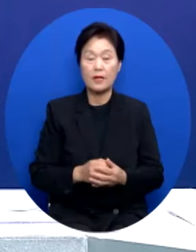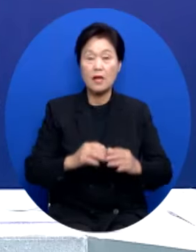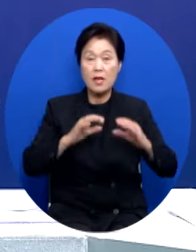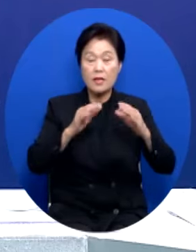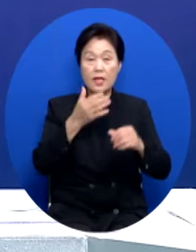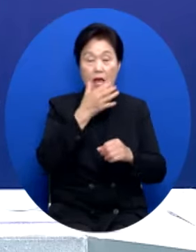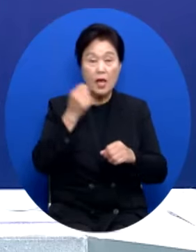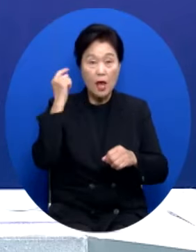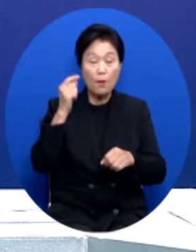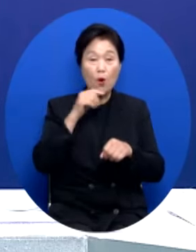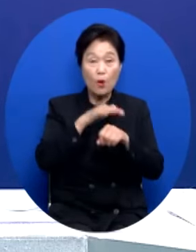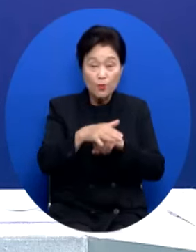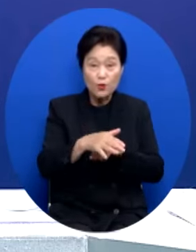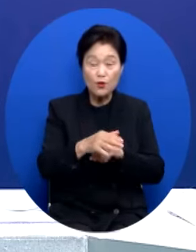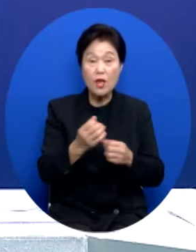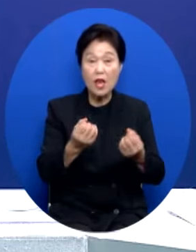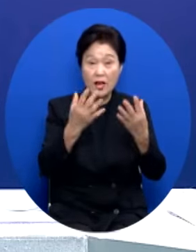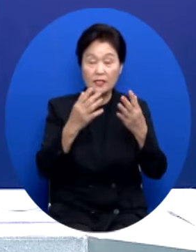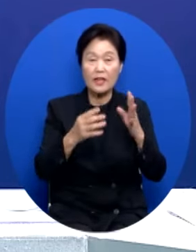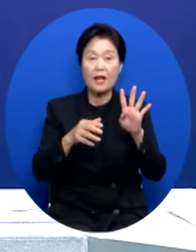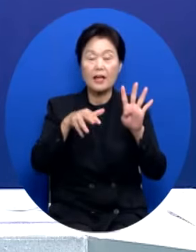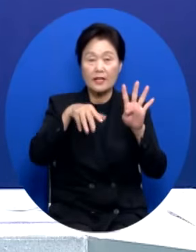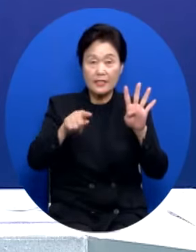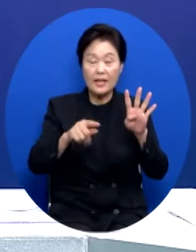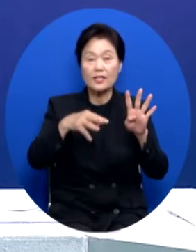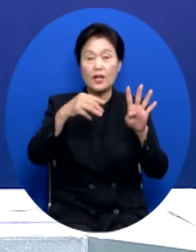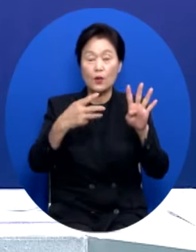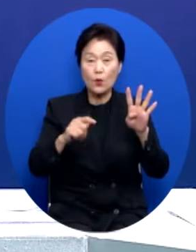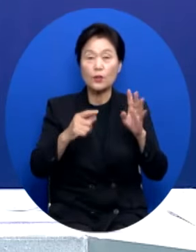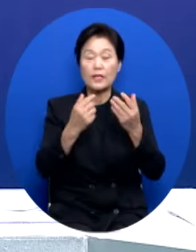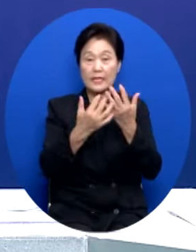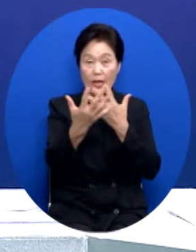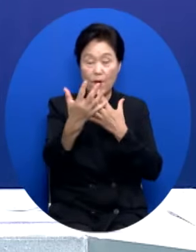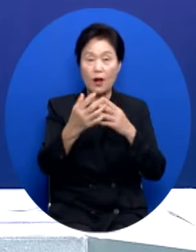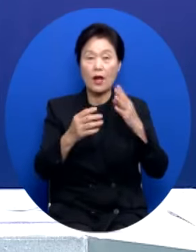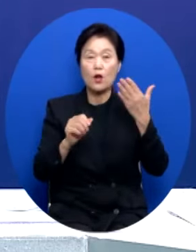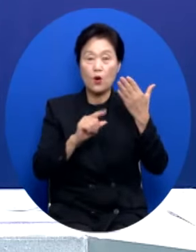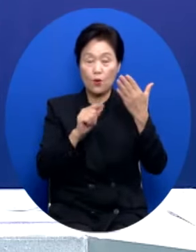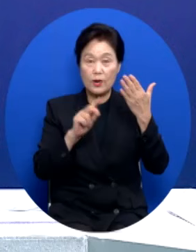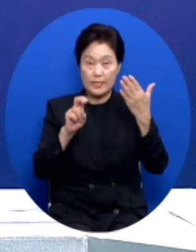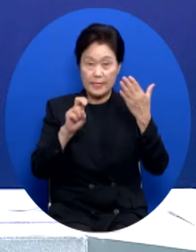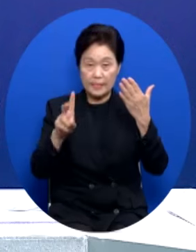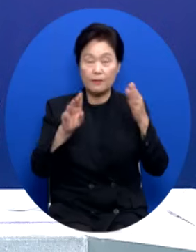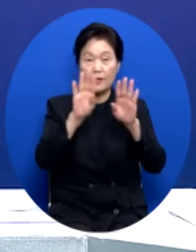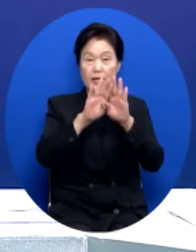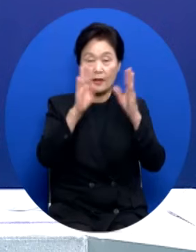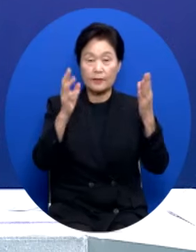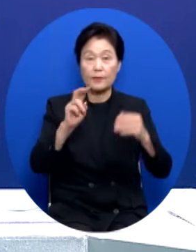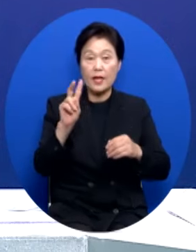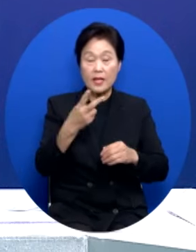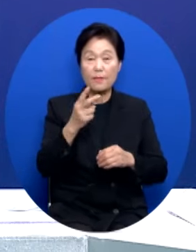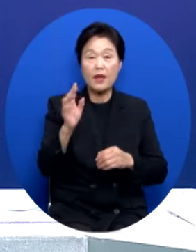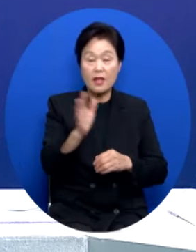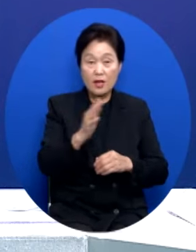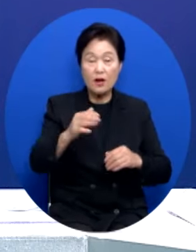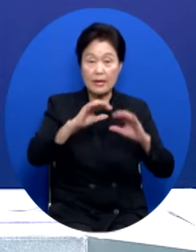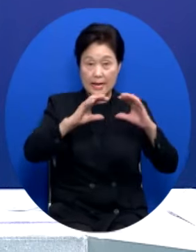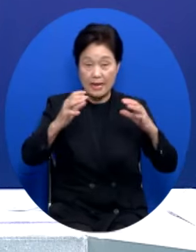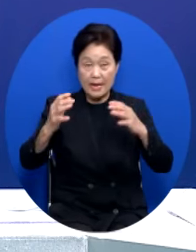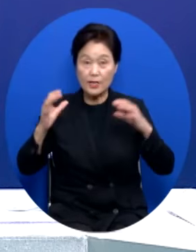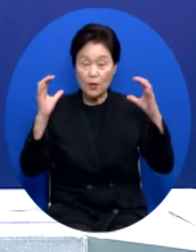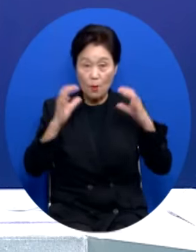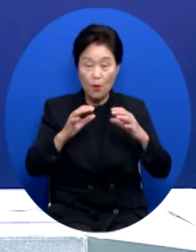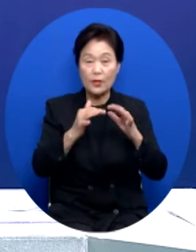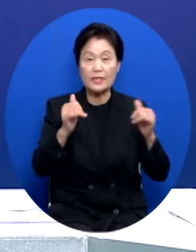세계 복음주의권 최대 행사인 제4차 로잔대회가 22일 개막했습니다. 200여 개 국가에서 모인 기독교인들이 머리를